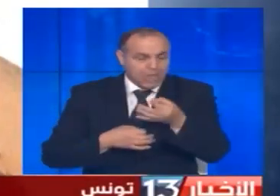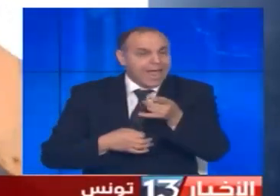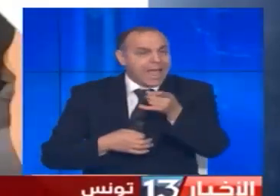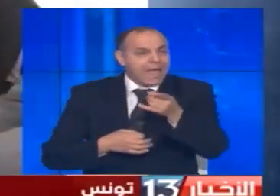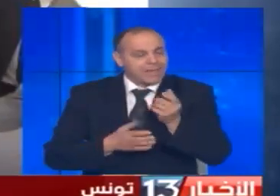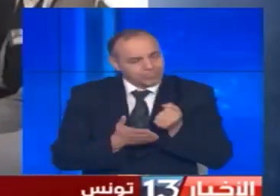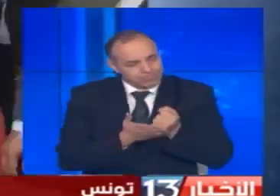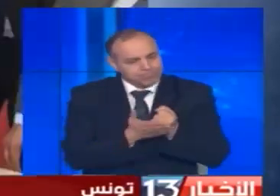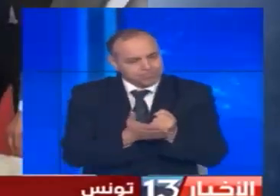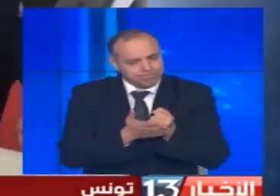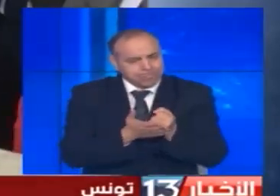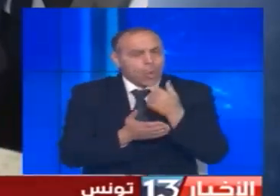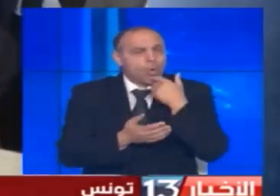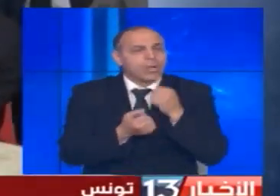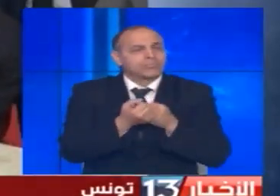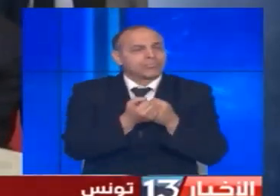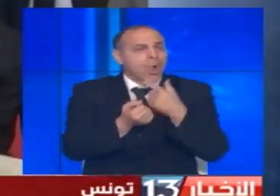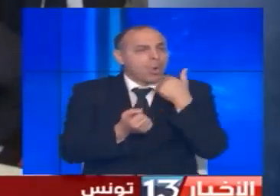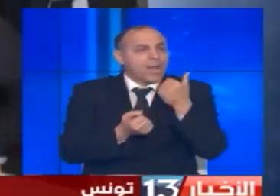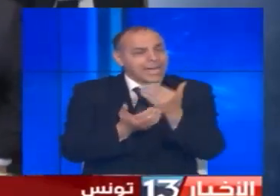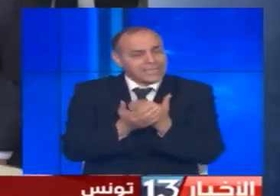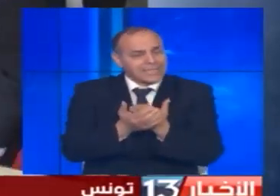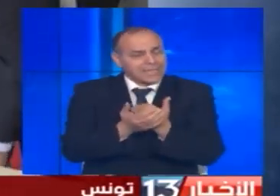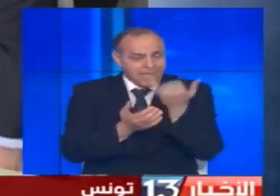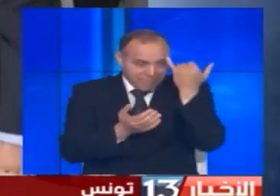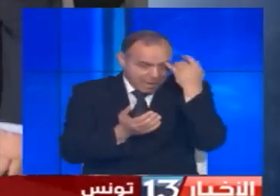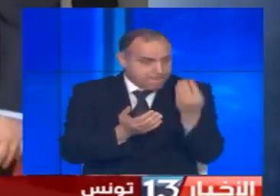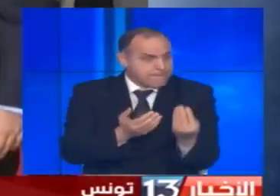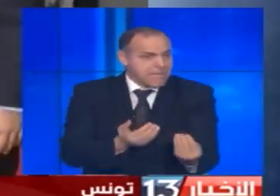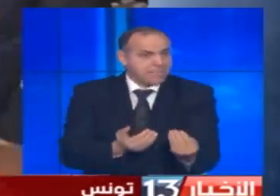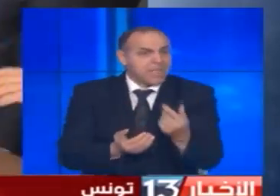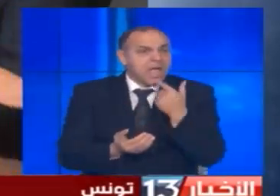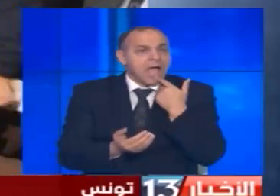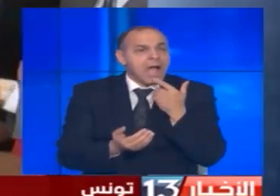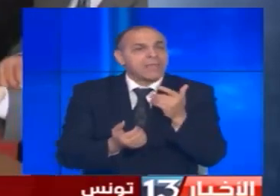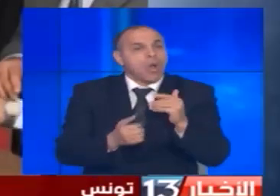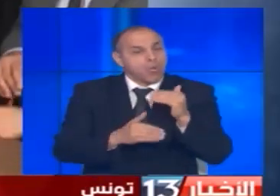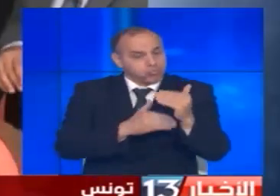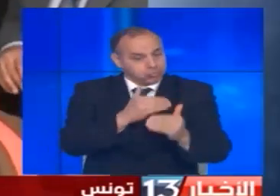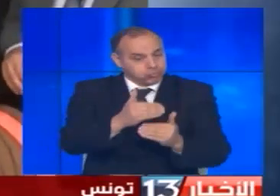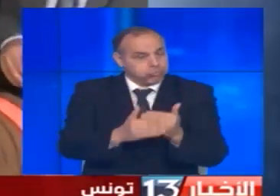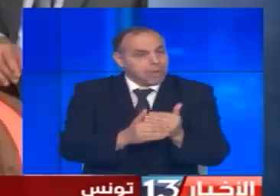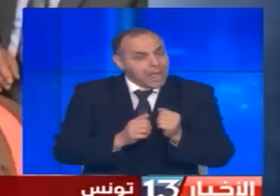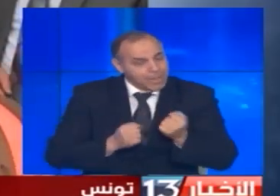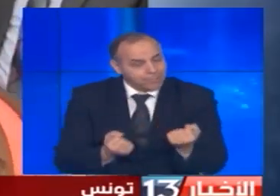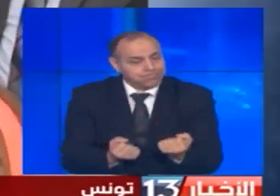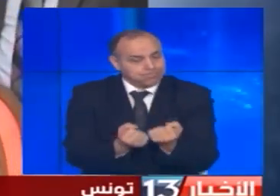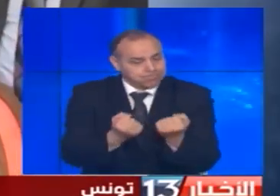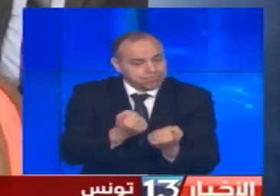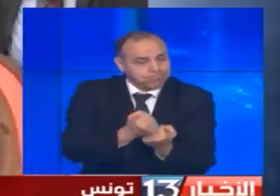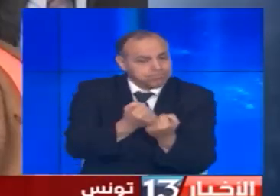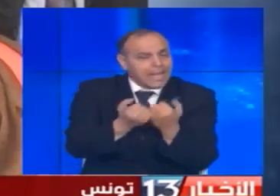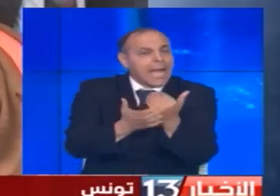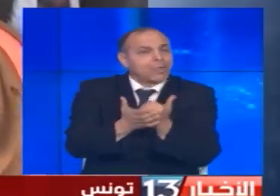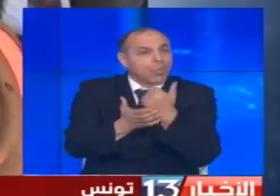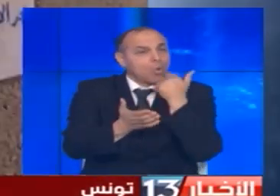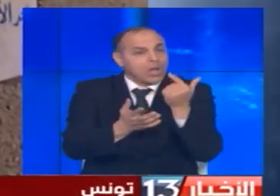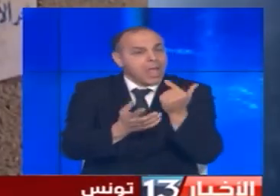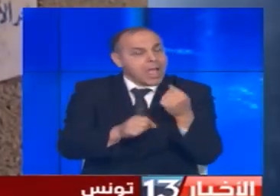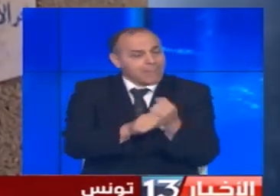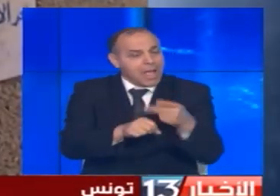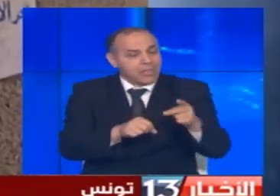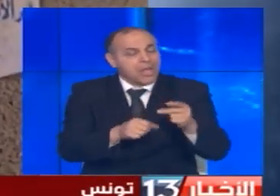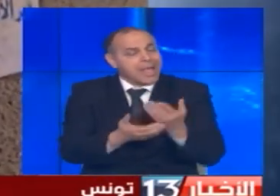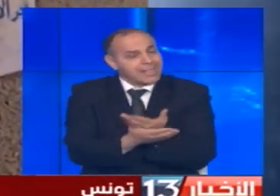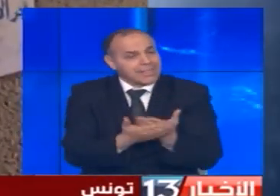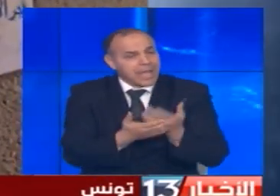عن دعمه لمثل هذه المبادرات الاقتصاديه الخاصه التي تعد خطوه لدفع الاقتصاد الوطني والاستثمار ودعم